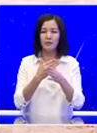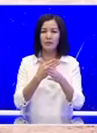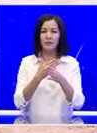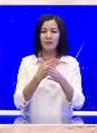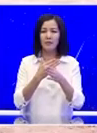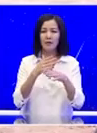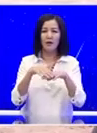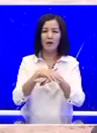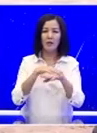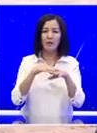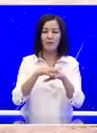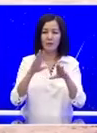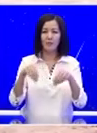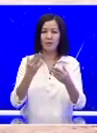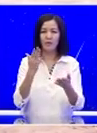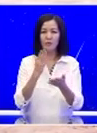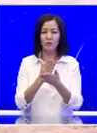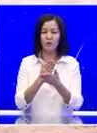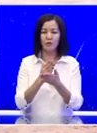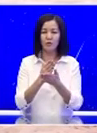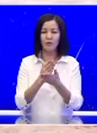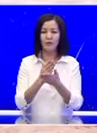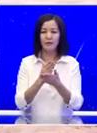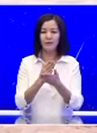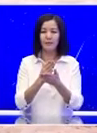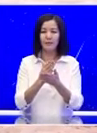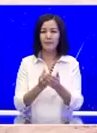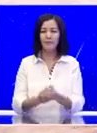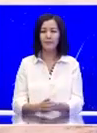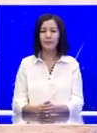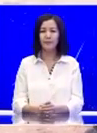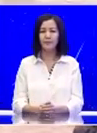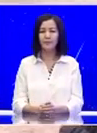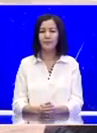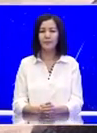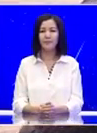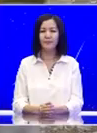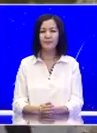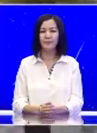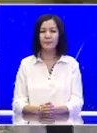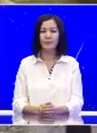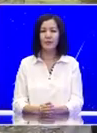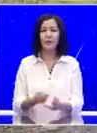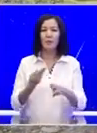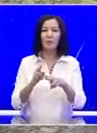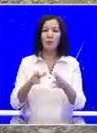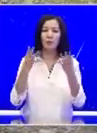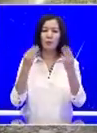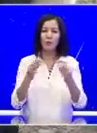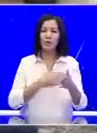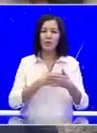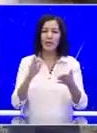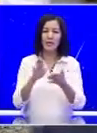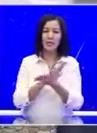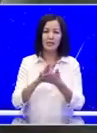елімізге, халқымызға, аудан жұртшылығына, керектілерге таратып атқан жағдайымыз бар. Бұл күні еріктілер тобы